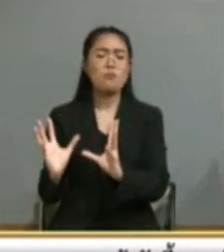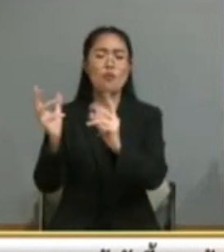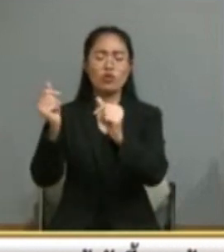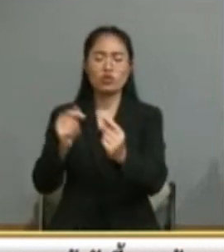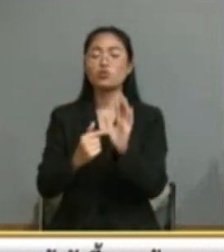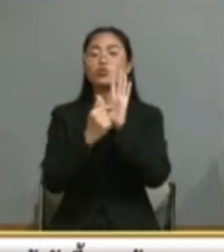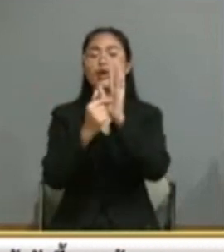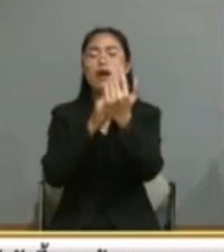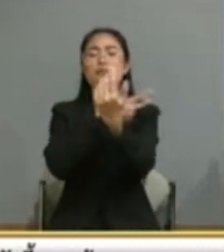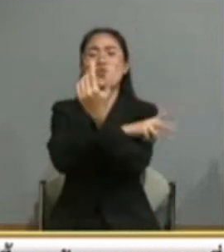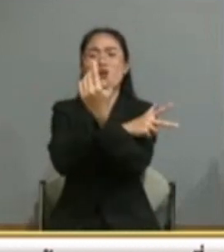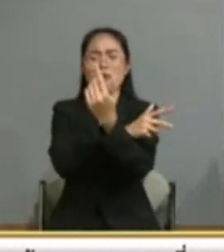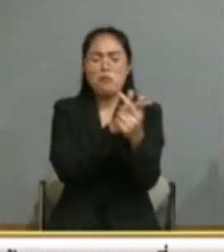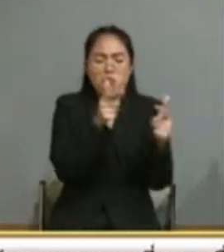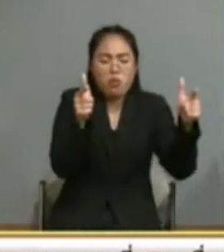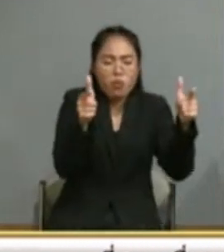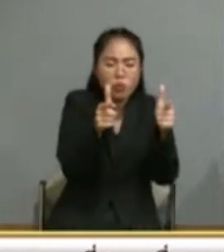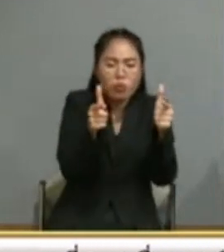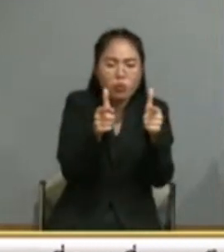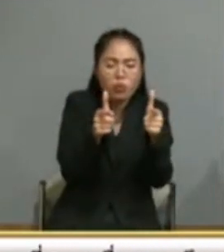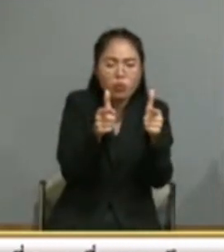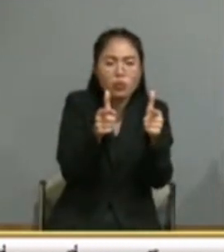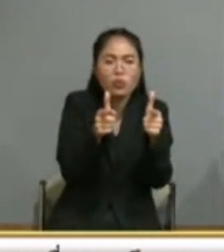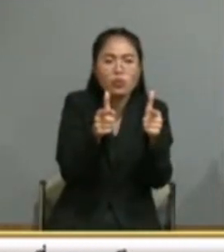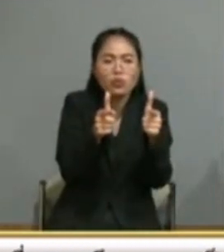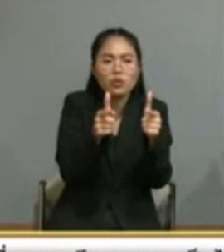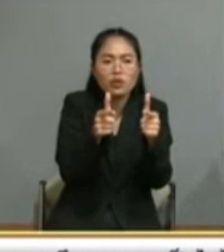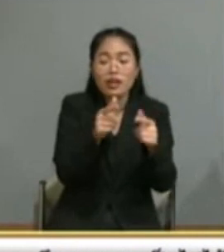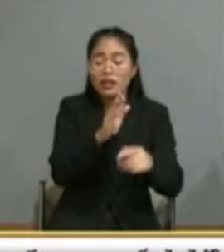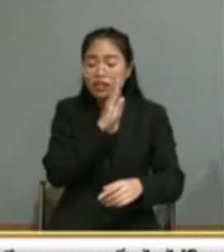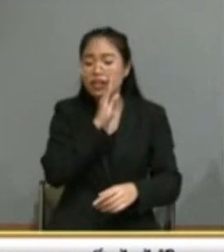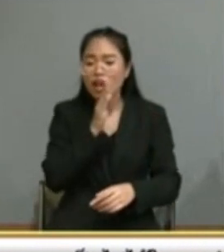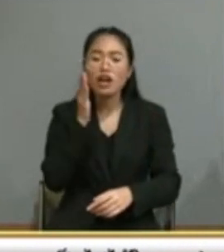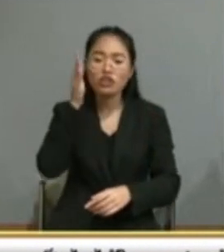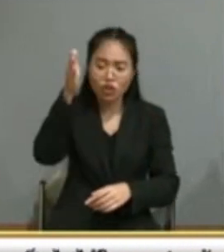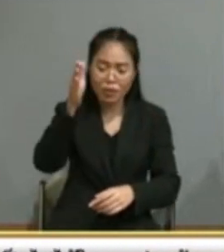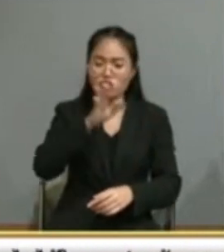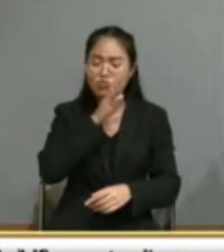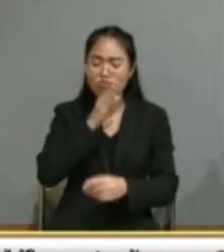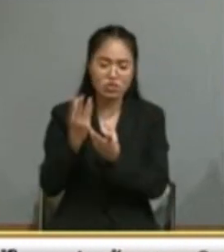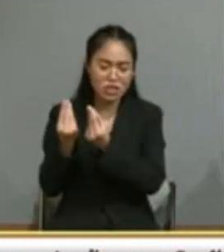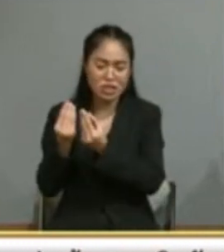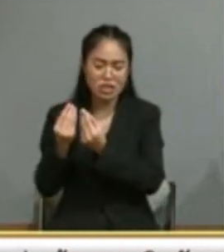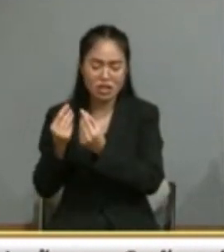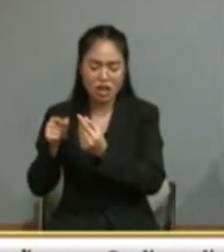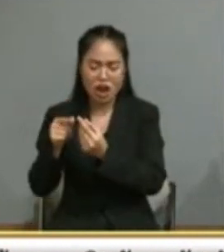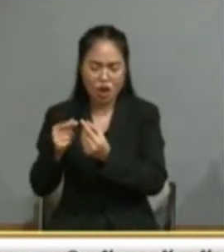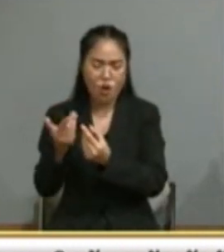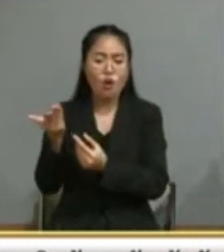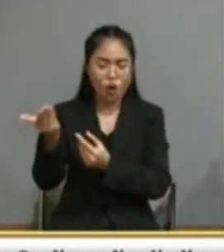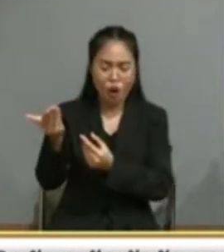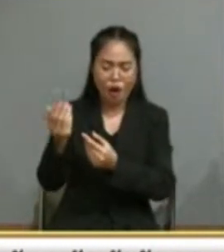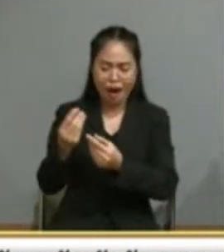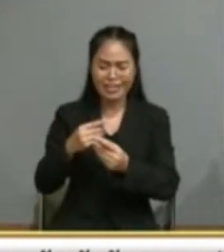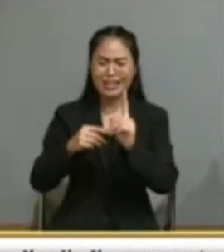างฟูเกิตเนี่ยก็ลำบากแล้วใช่ไครับถ้าเกิดวาเติมเปวาเวนคืนบางส่นให้มัถึง 2,